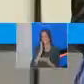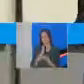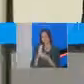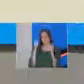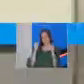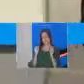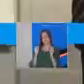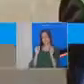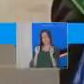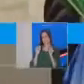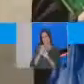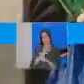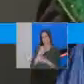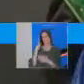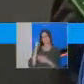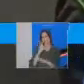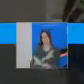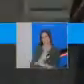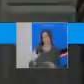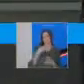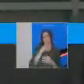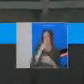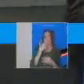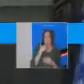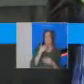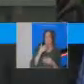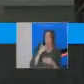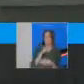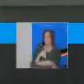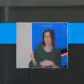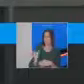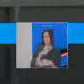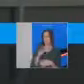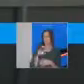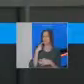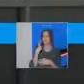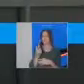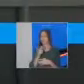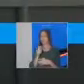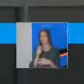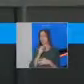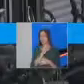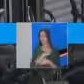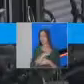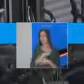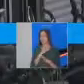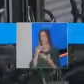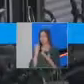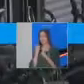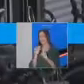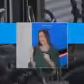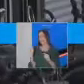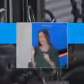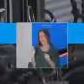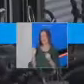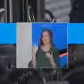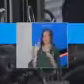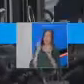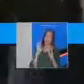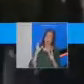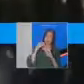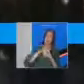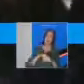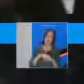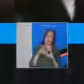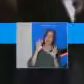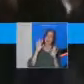כבר בסיס לחוסר ידע. היא תשאל ישראלי ברחוב, מה זה קונסרבטיבי, מה זה רפורמי,